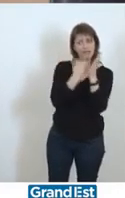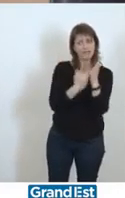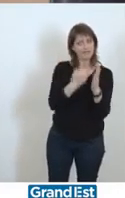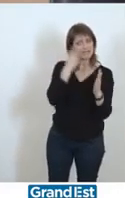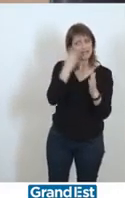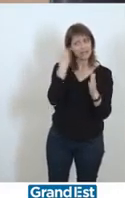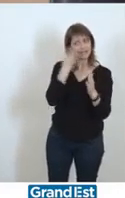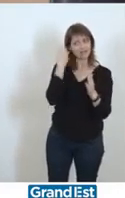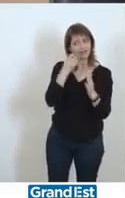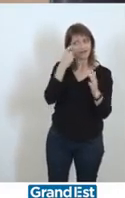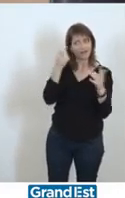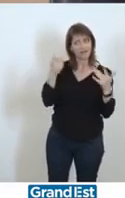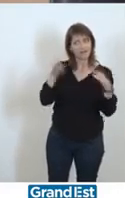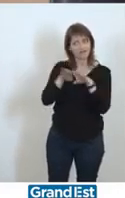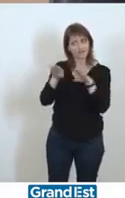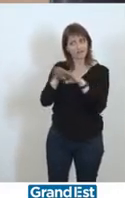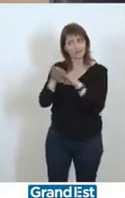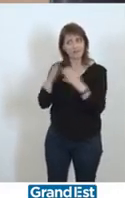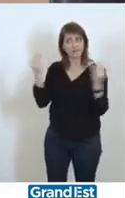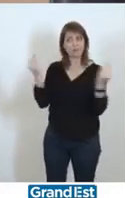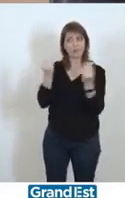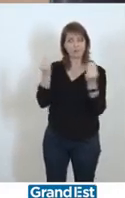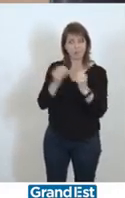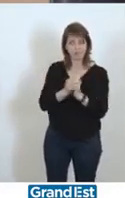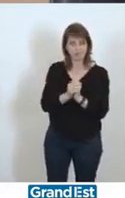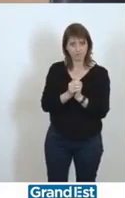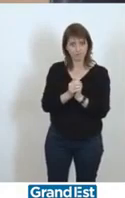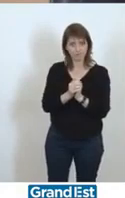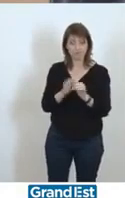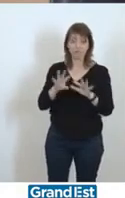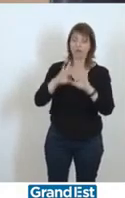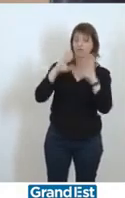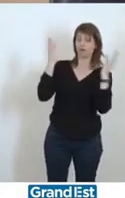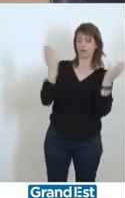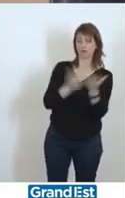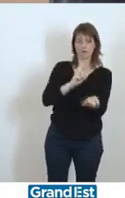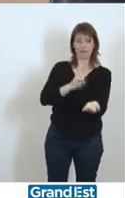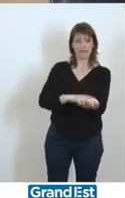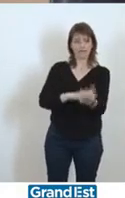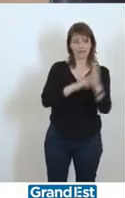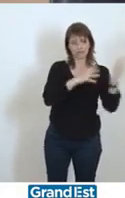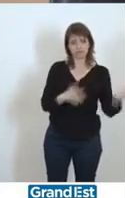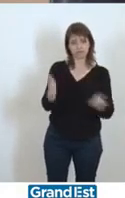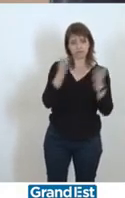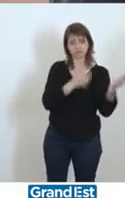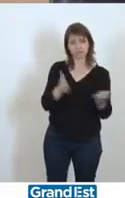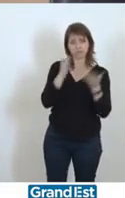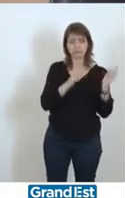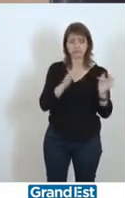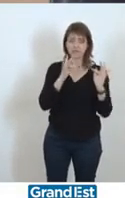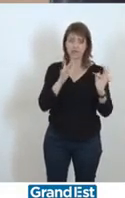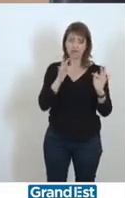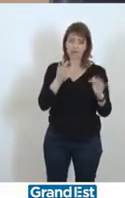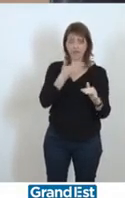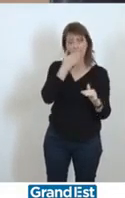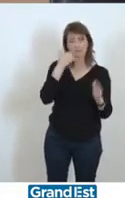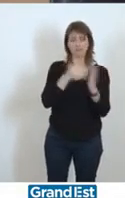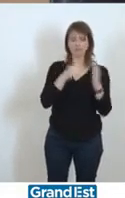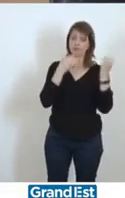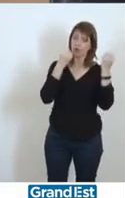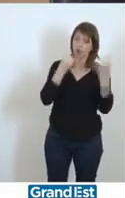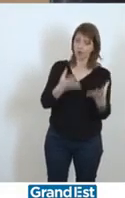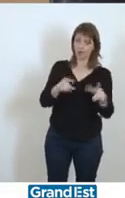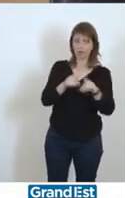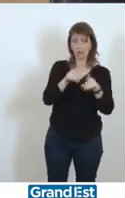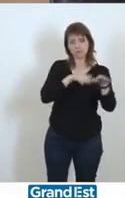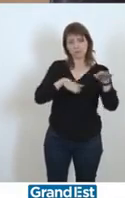plus desservies? Dans l'ensemble, la volonté de ce cadencement est d'améliorer l'offre de transport ferroviaire et de pallier certains problèmes récurrents